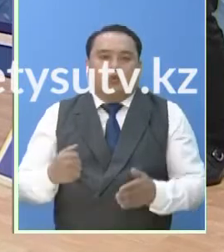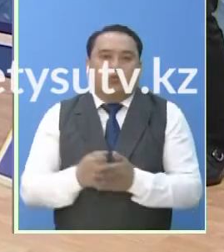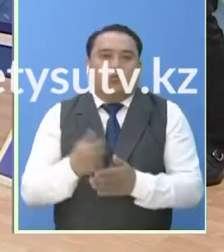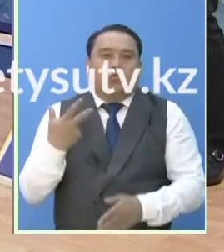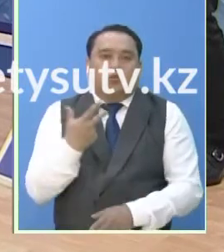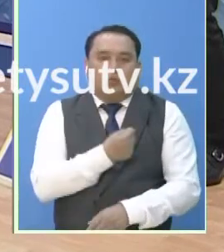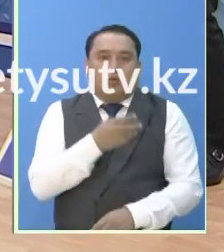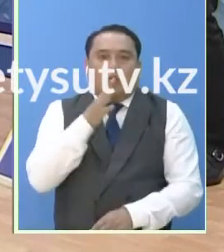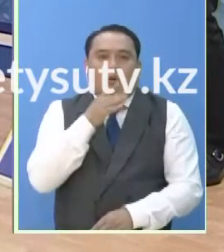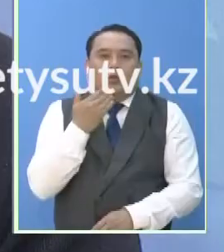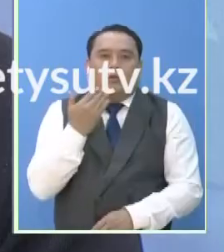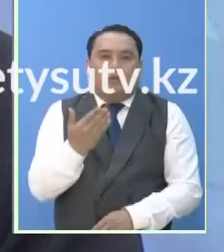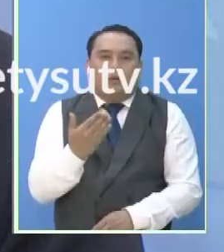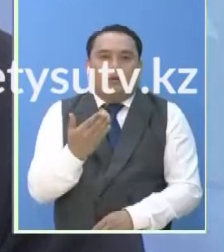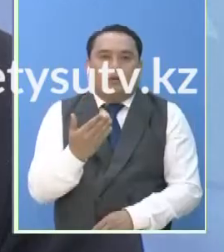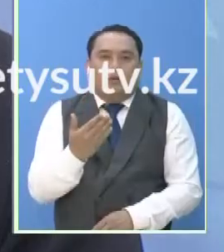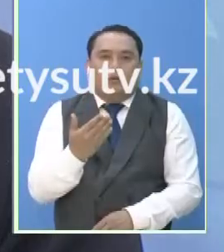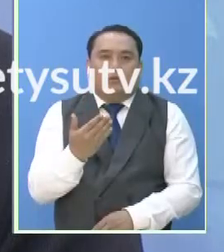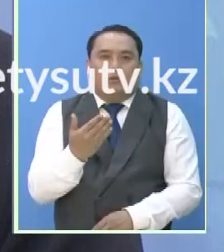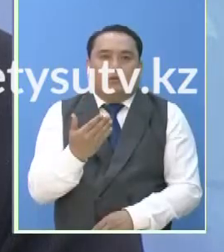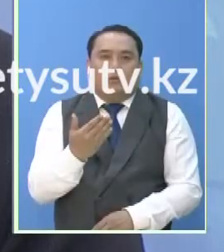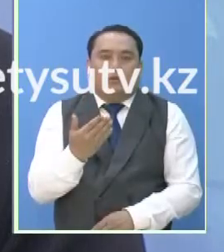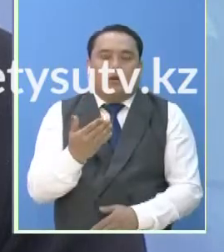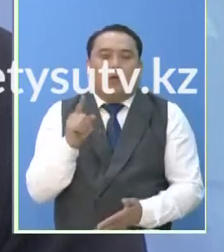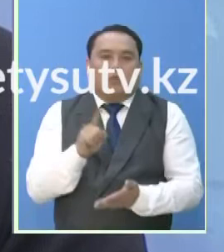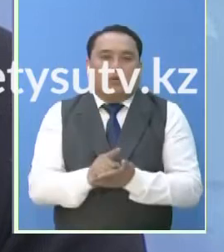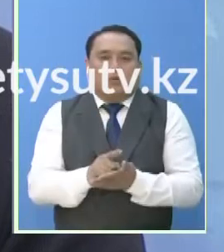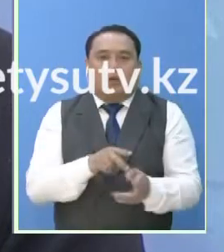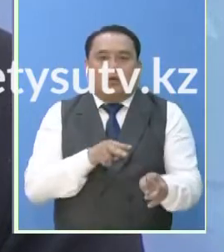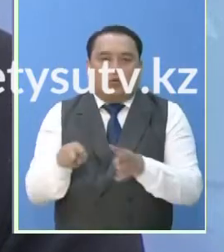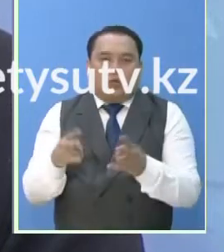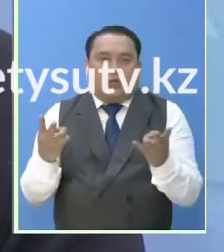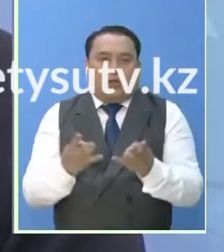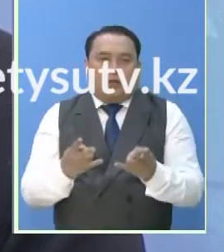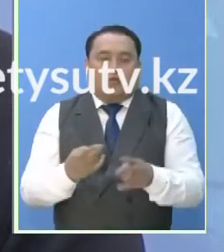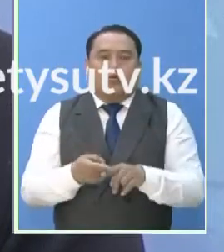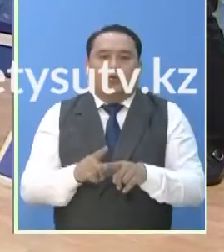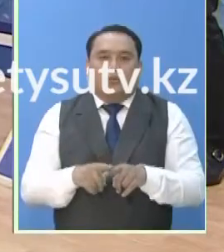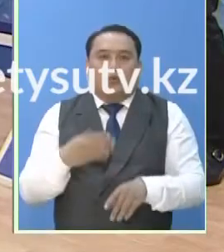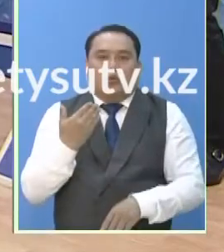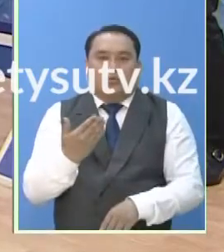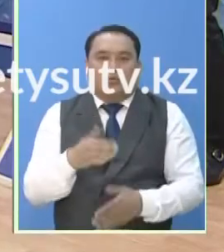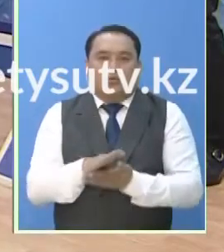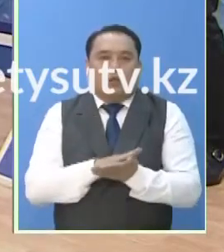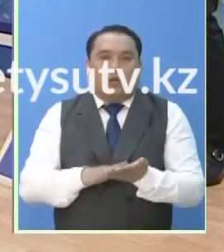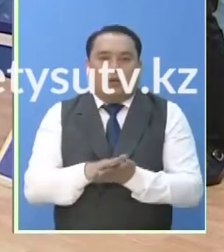жатқан уақыттың өзінде соның барлығын олар міндетті түрде қадағалап отыру керек. Сондықтан ол жағынан